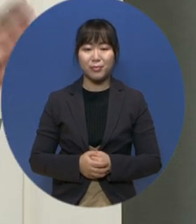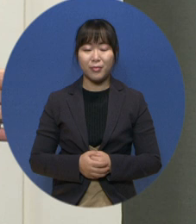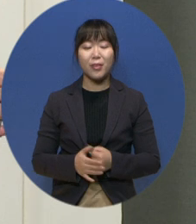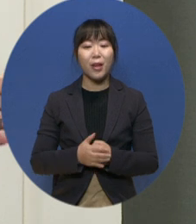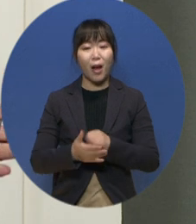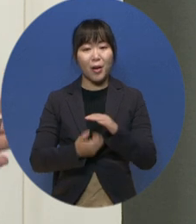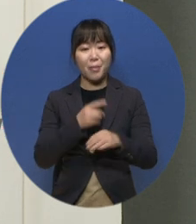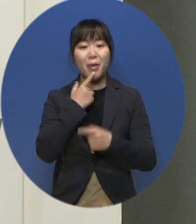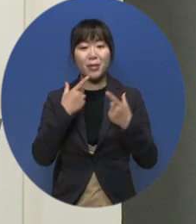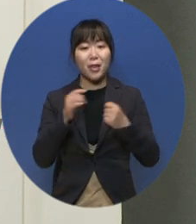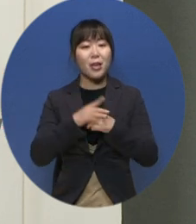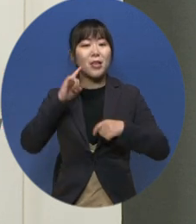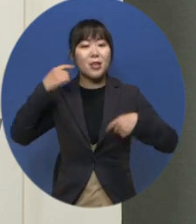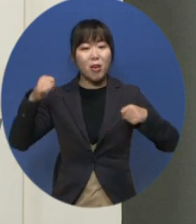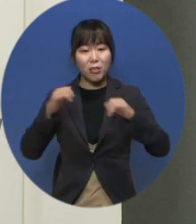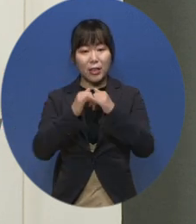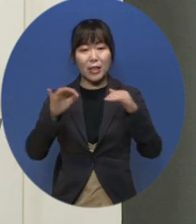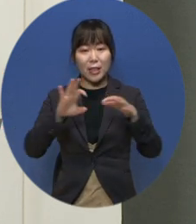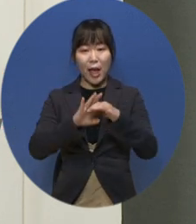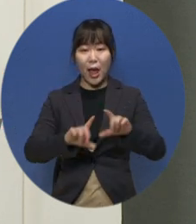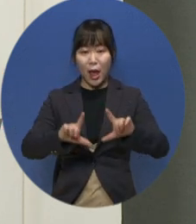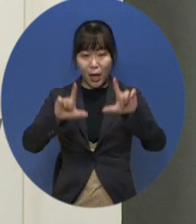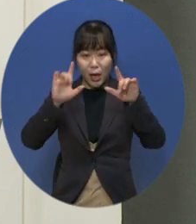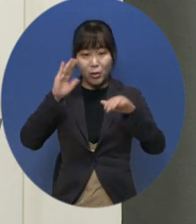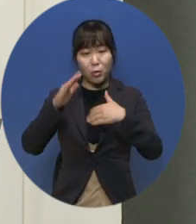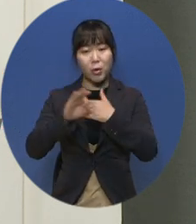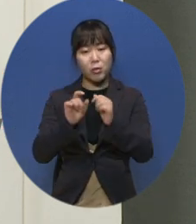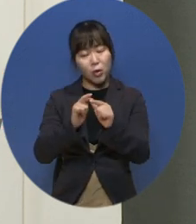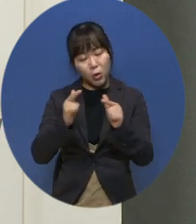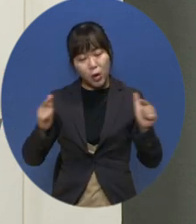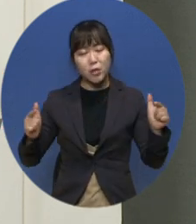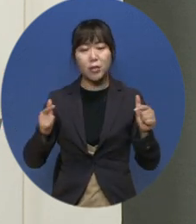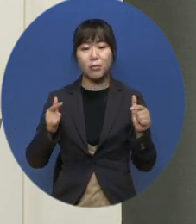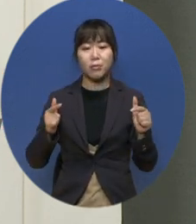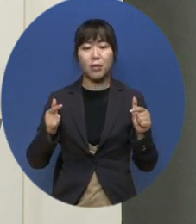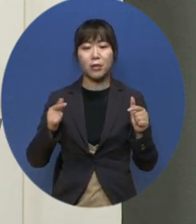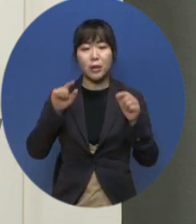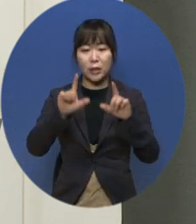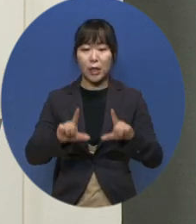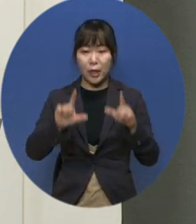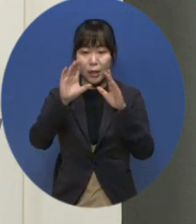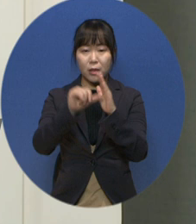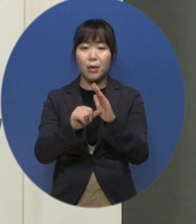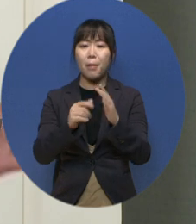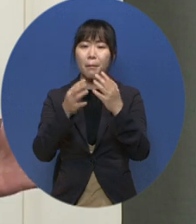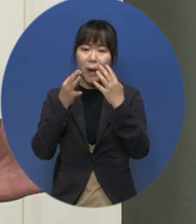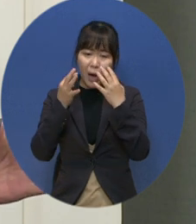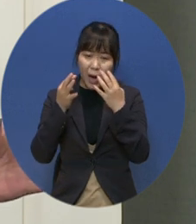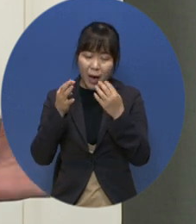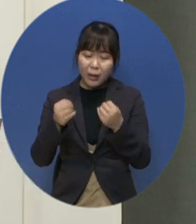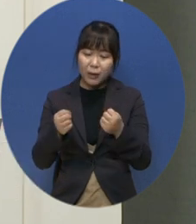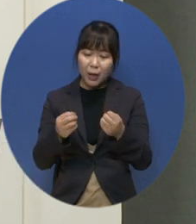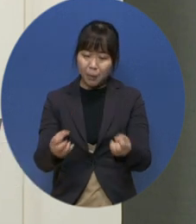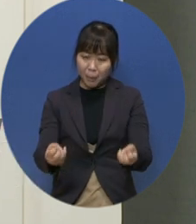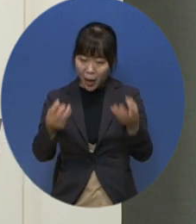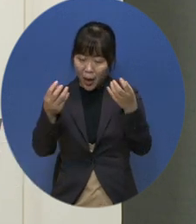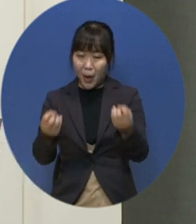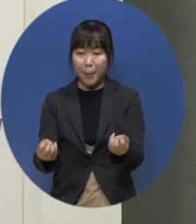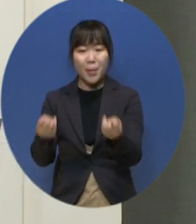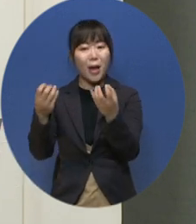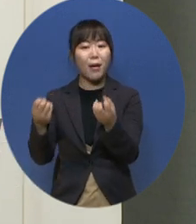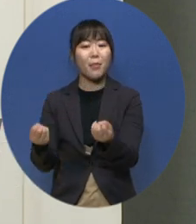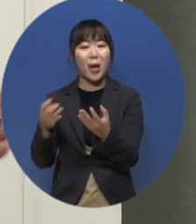얘기했지만은 연극인의 해가 되면은 여러 가지 이제 그 해에는 특별한 많은 잔치가